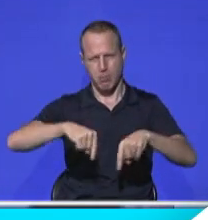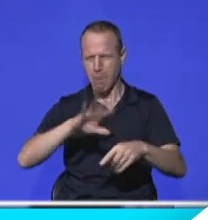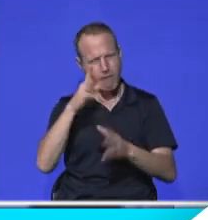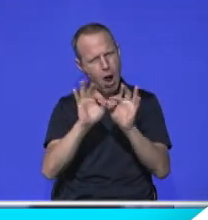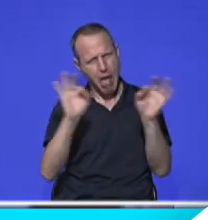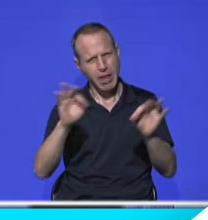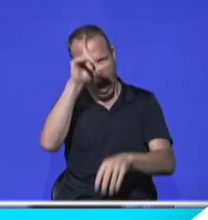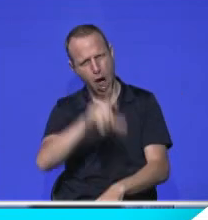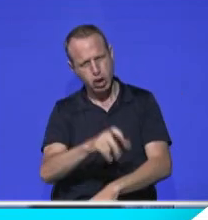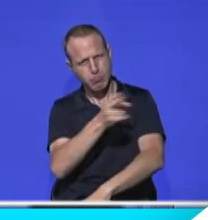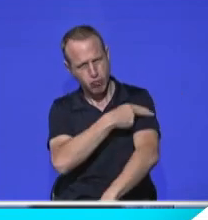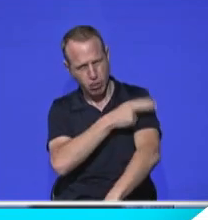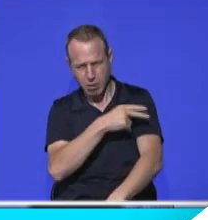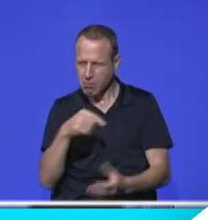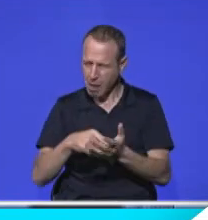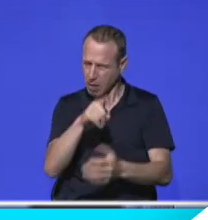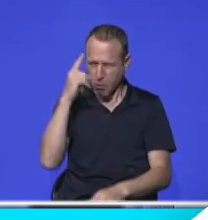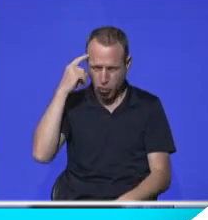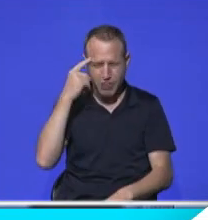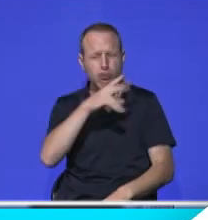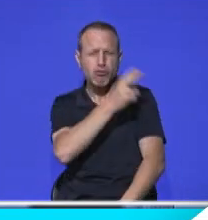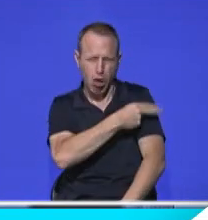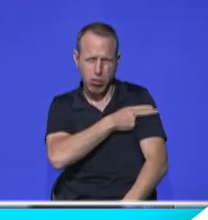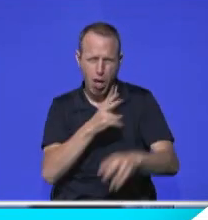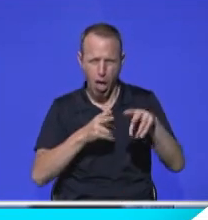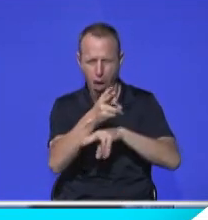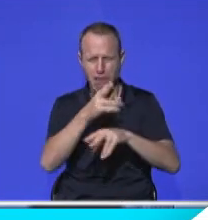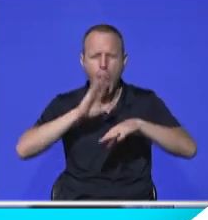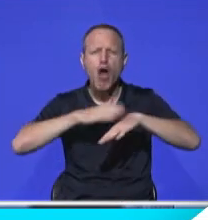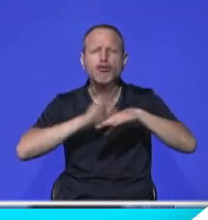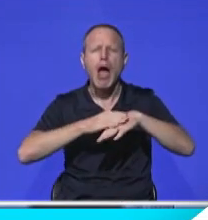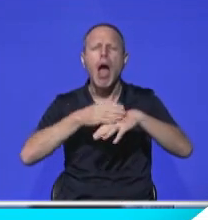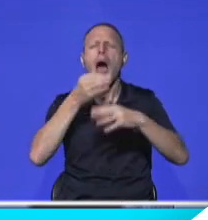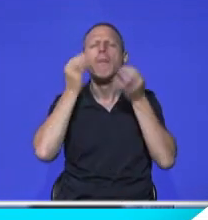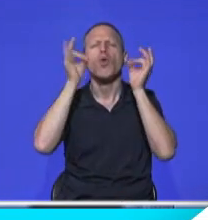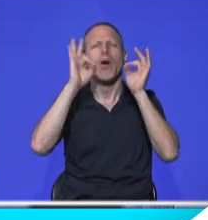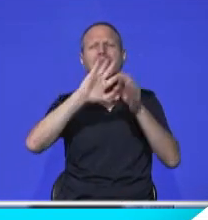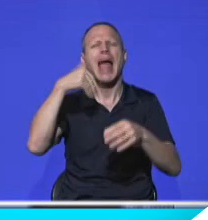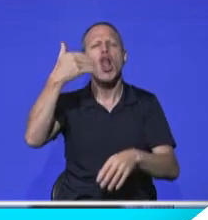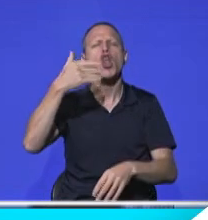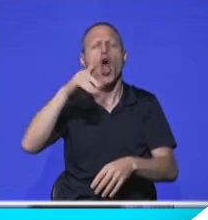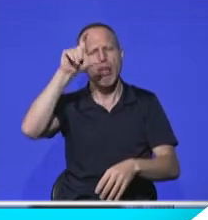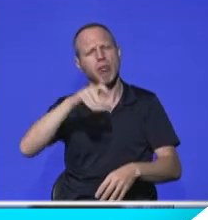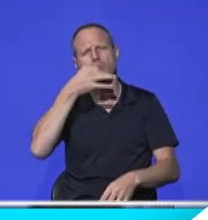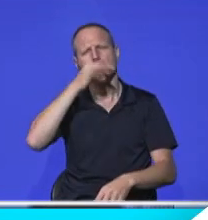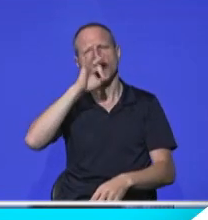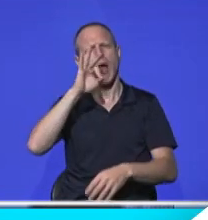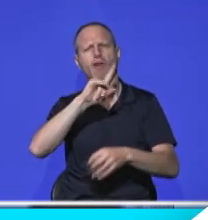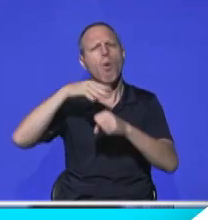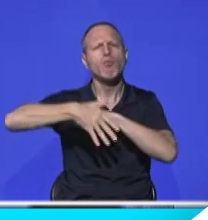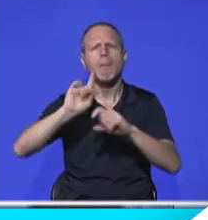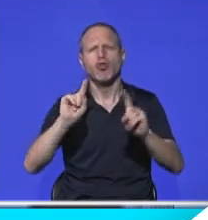השוטרים? למה, אתם חושבים ששוטר עובר הכשרה מיוחדת לאיך להיות בן אדם משודרג ולא מושפע ממה שקורה